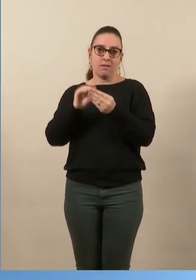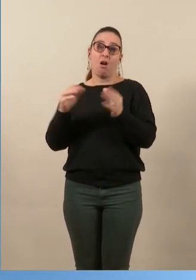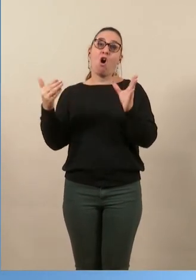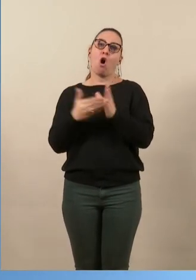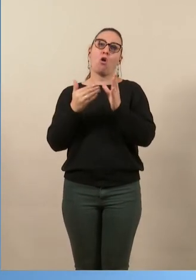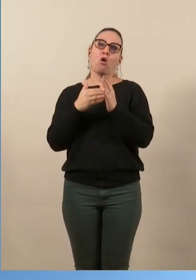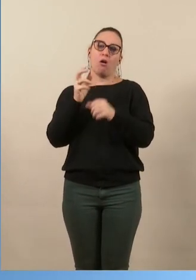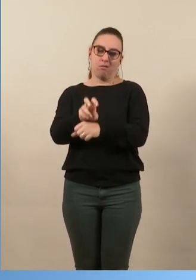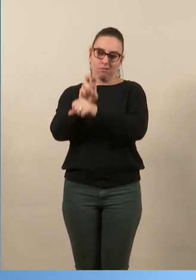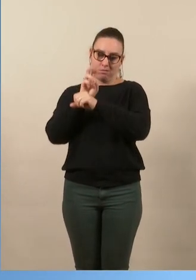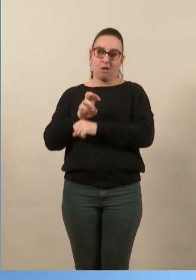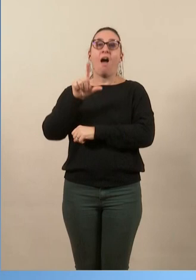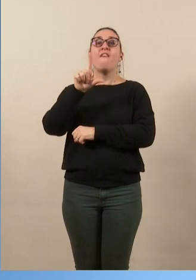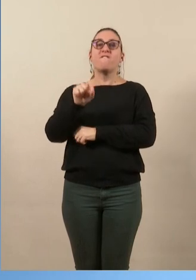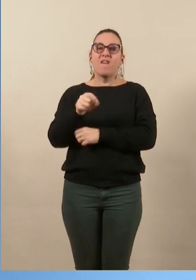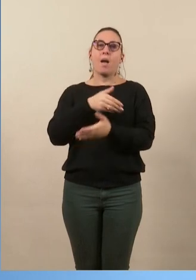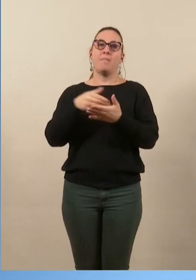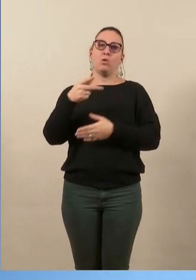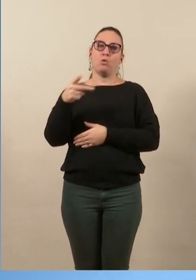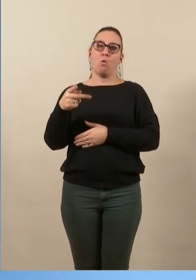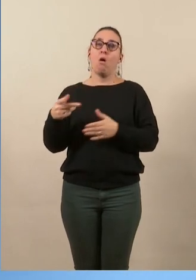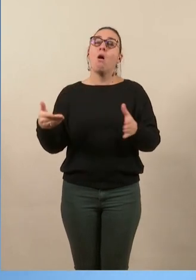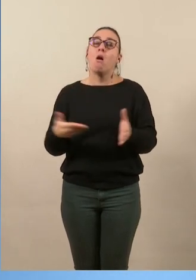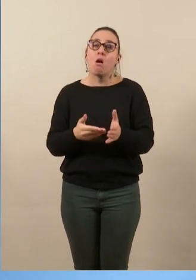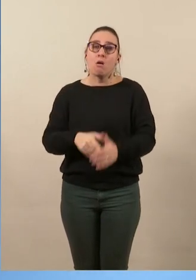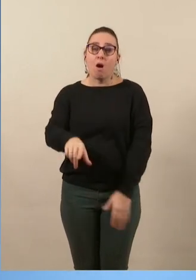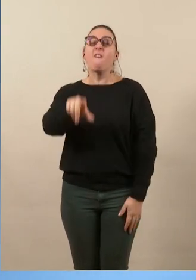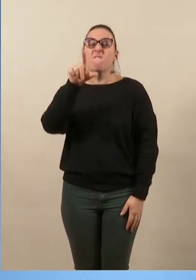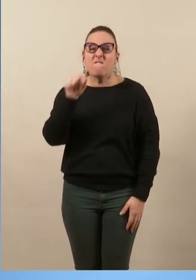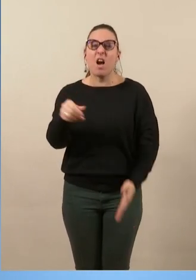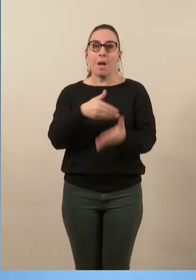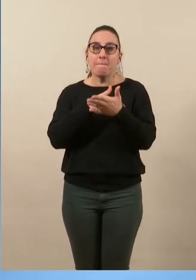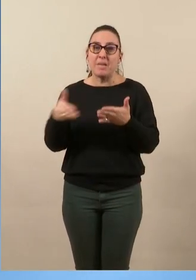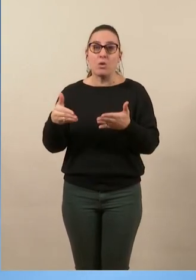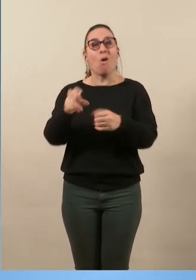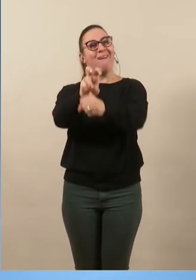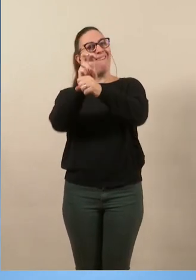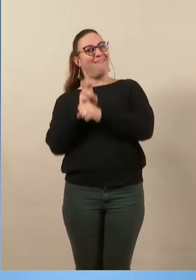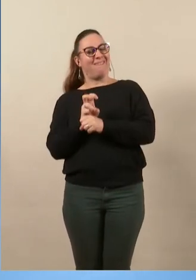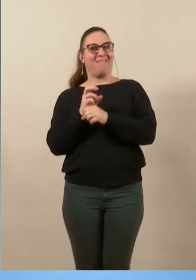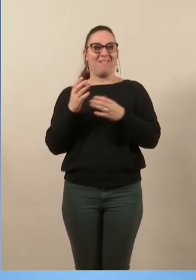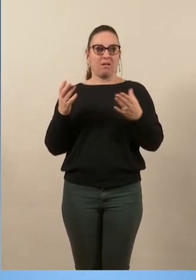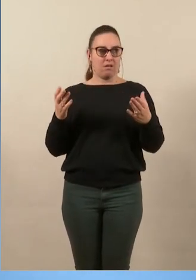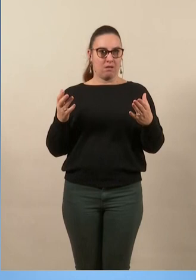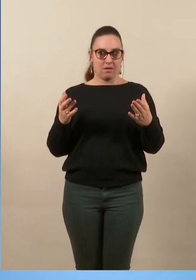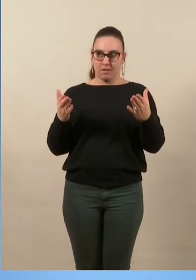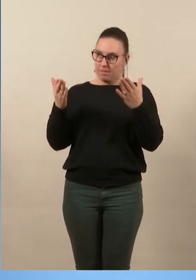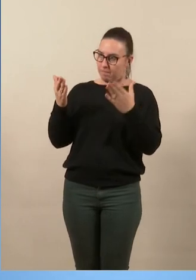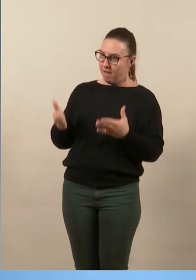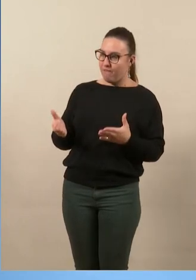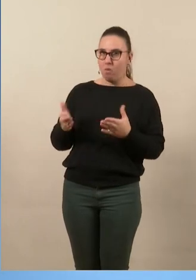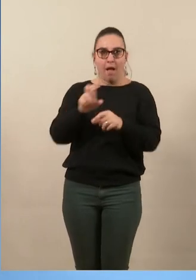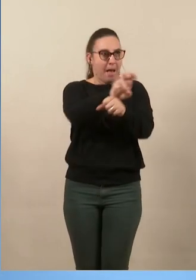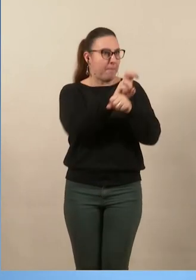emprunt de 20 millions d'euros encore 20 millions d'euros nouveaux empruntés mais quand est-ce que votre fièvre